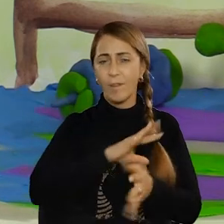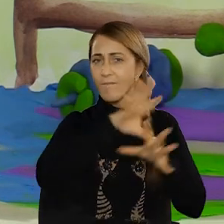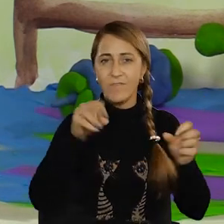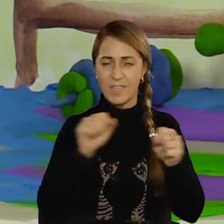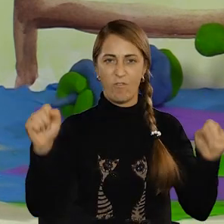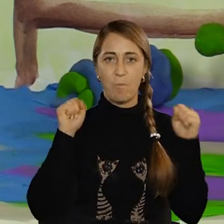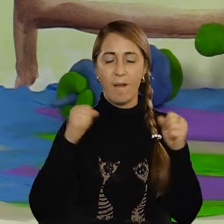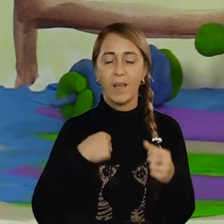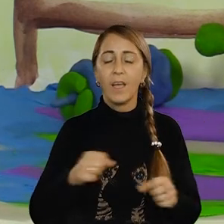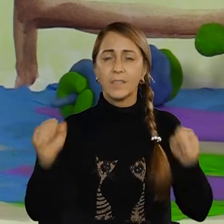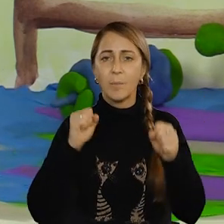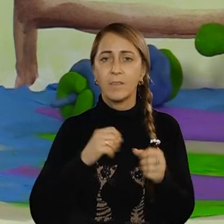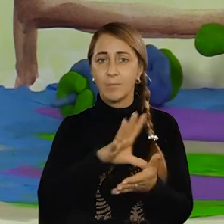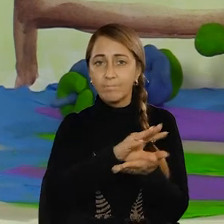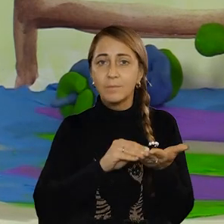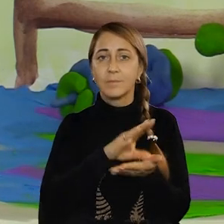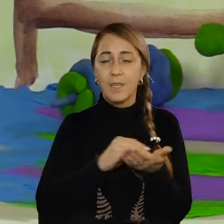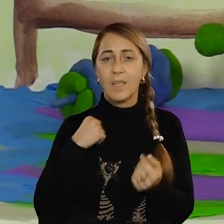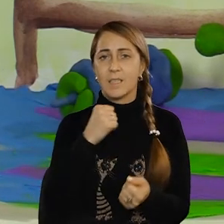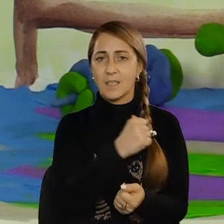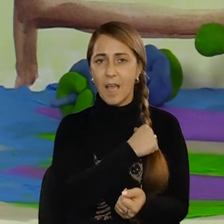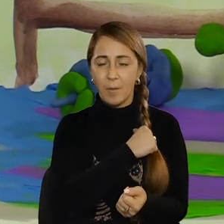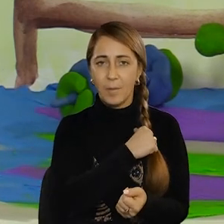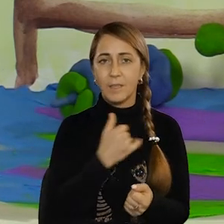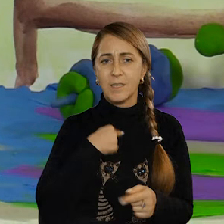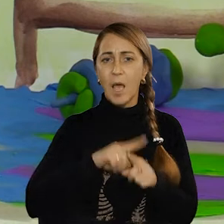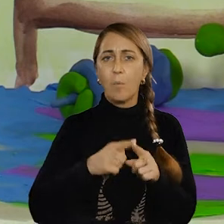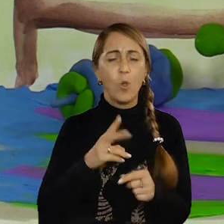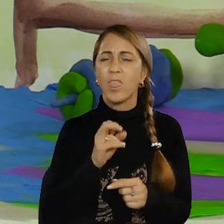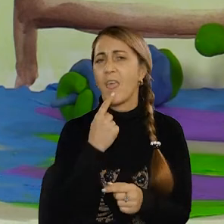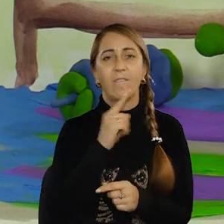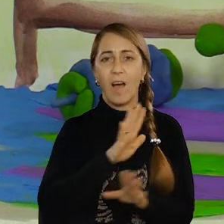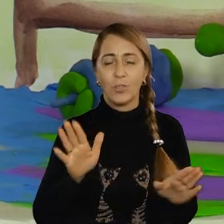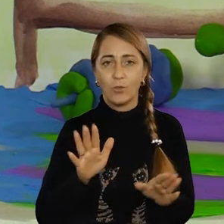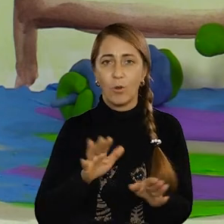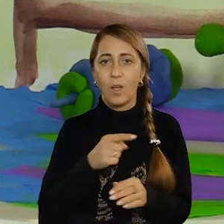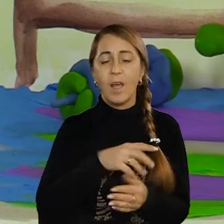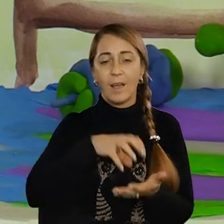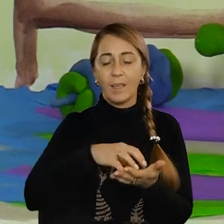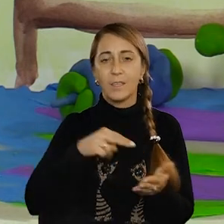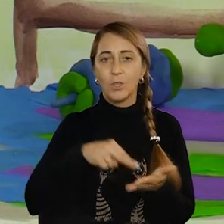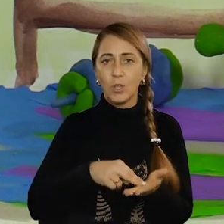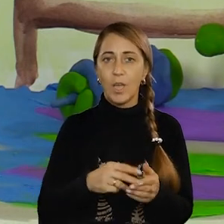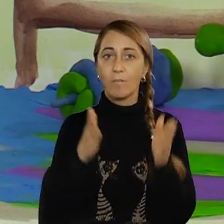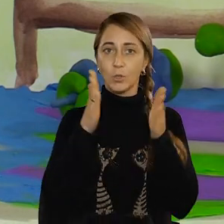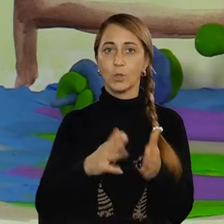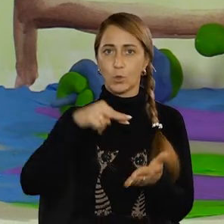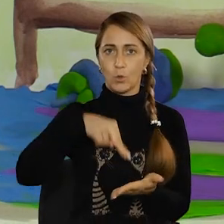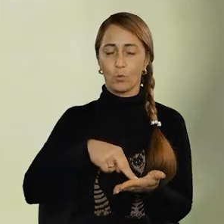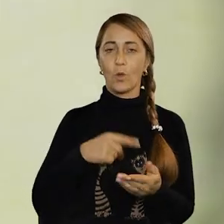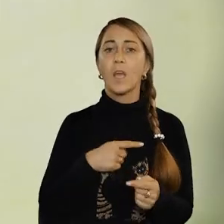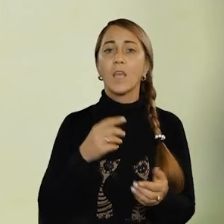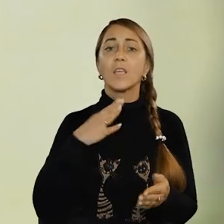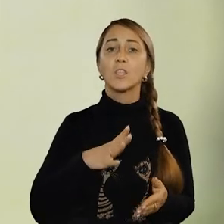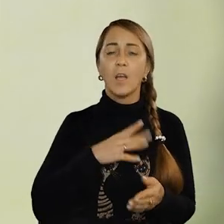вправи. Займався синхронно, самотужкою, бо для мене це було неважко. Кексик стояв струнко та чекав на